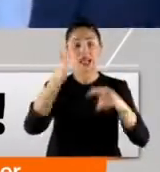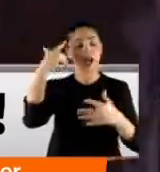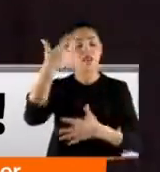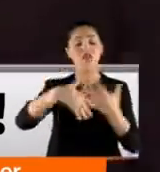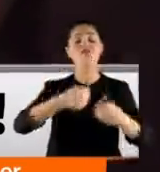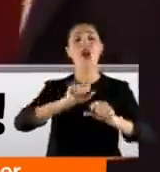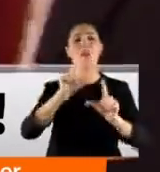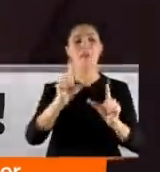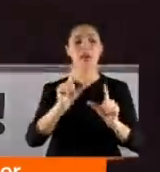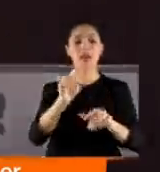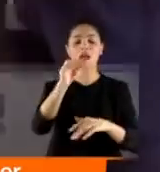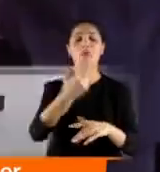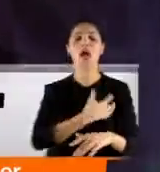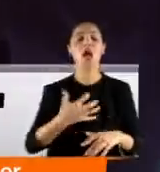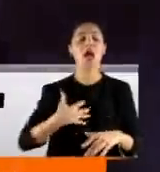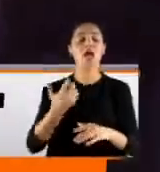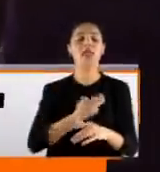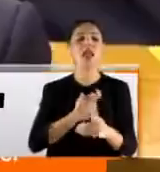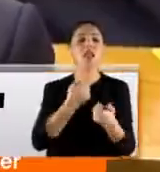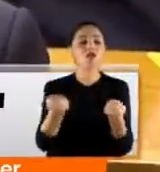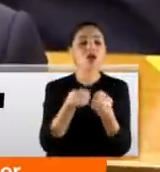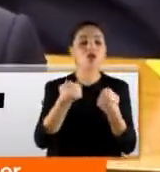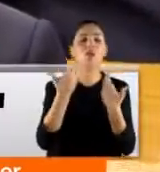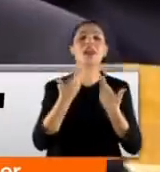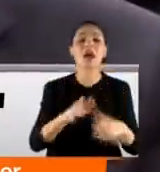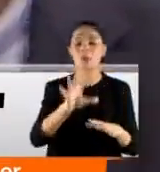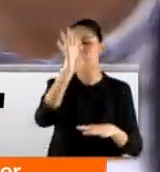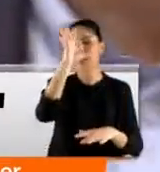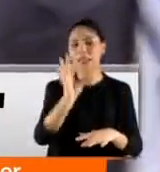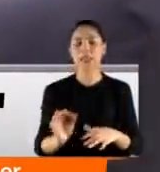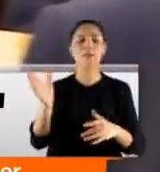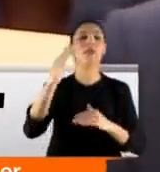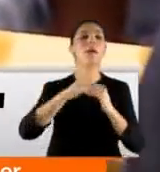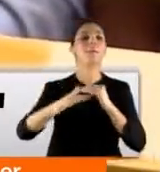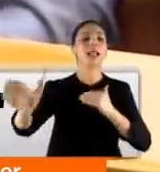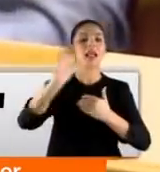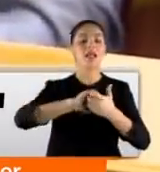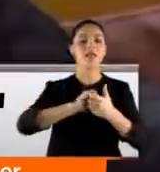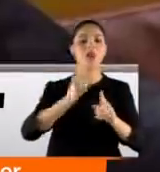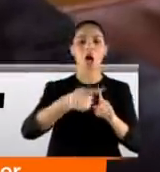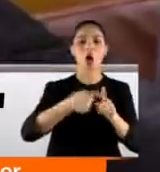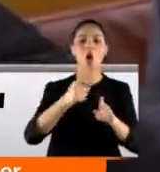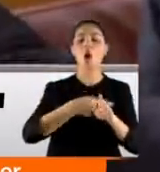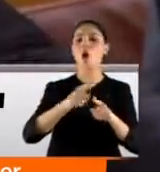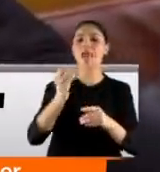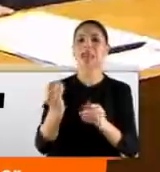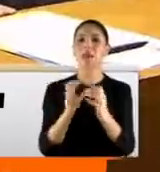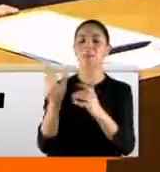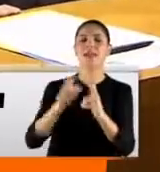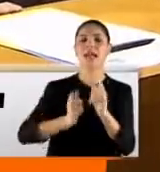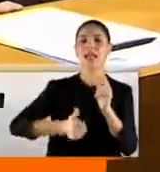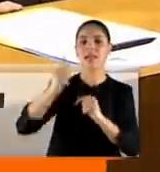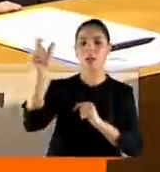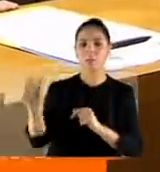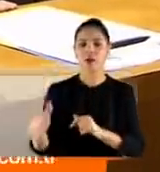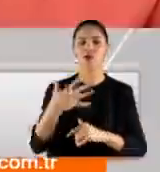karıştırmamak lazım. Anayasa çalışmasını yalanlayan bir diğer isim Millet İttifakı ortağı İyi Parti'nin Genel Başkanı Meral Akşener'di.